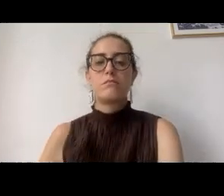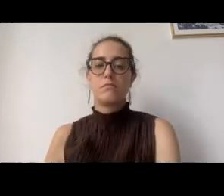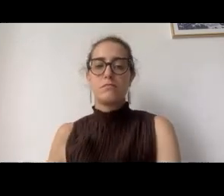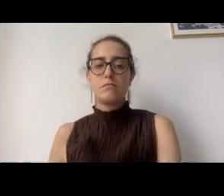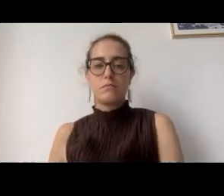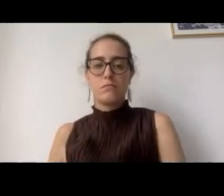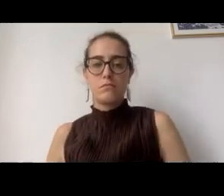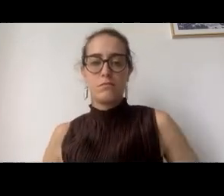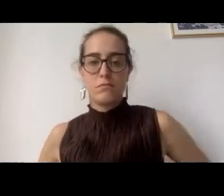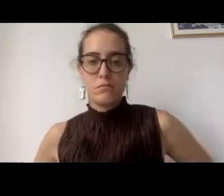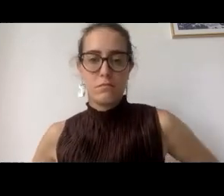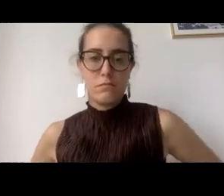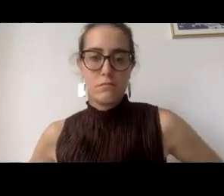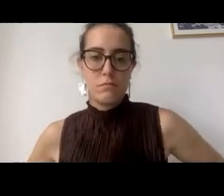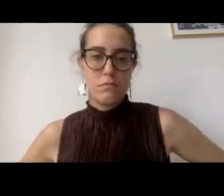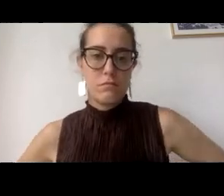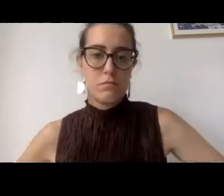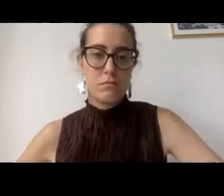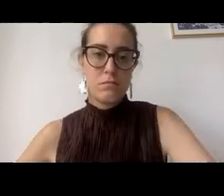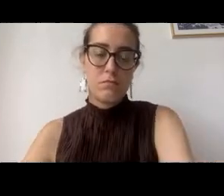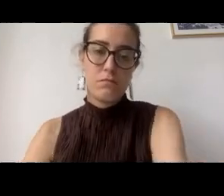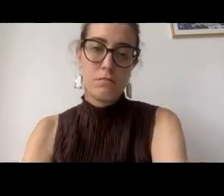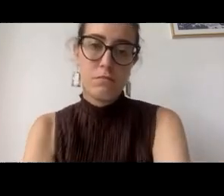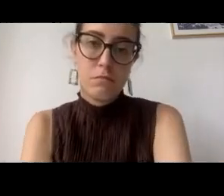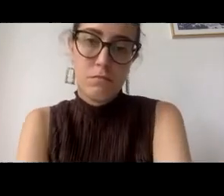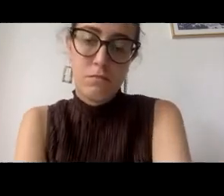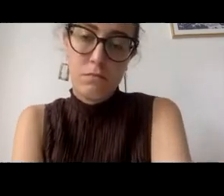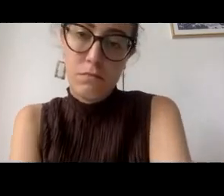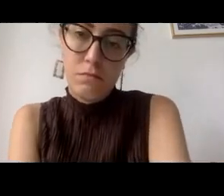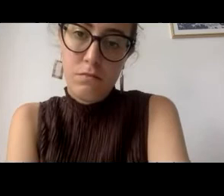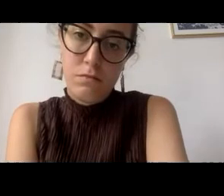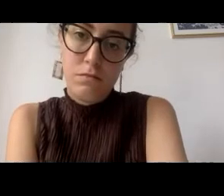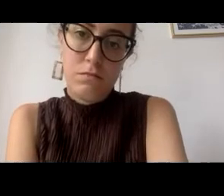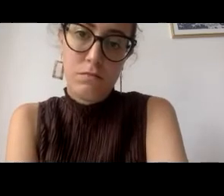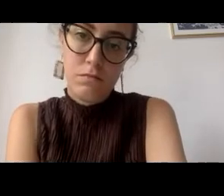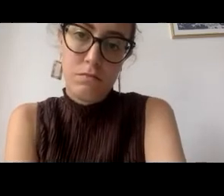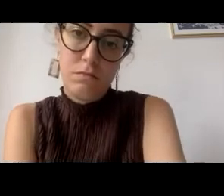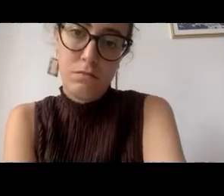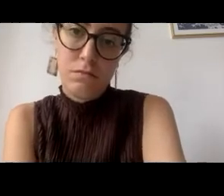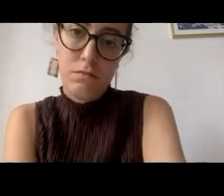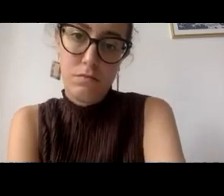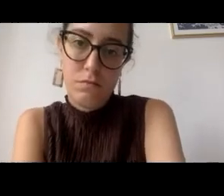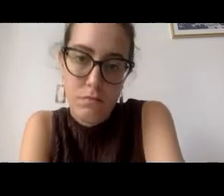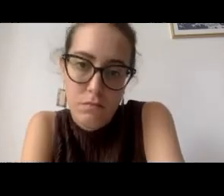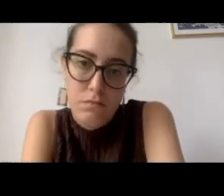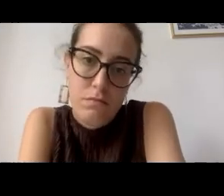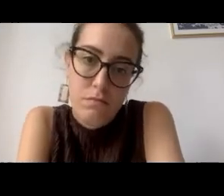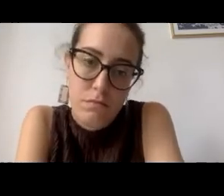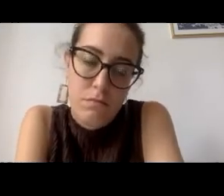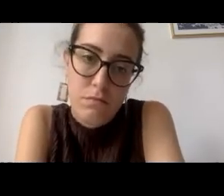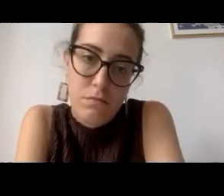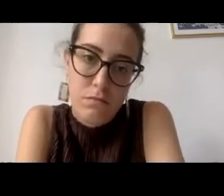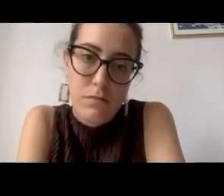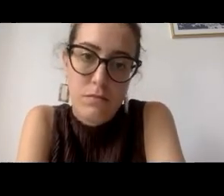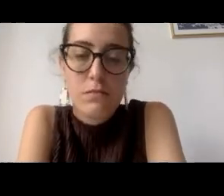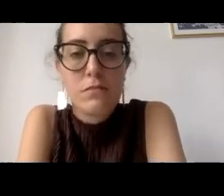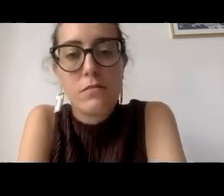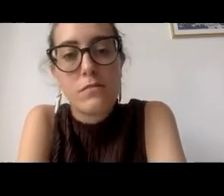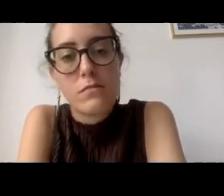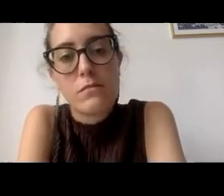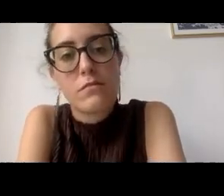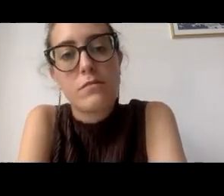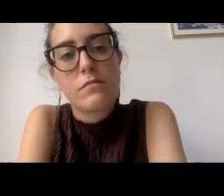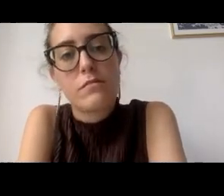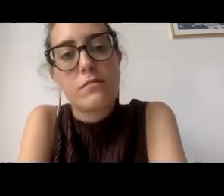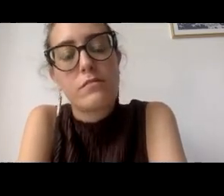terzo che diciamo prenda in mano la comunità ovviamente da